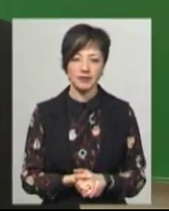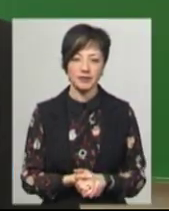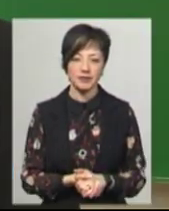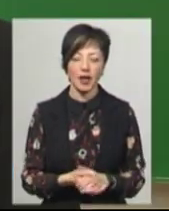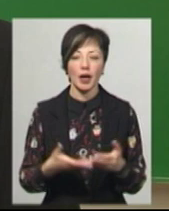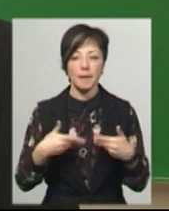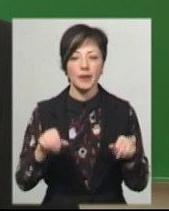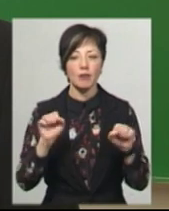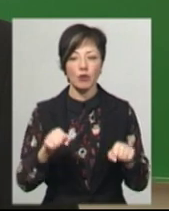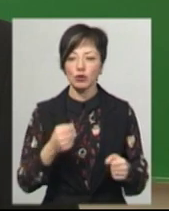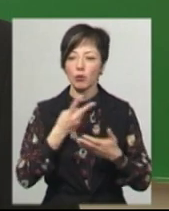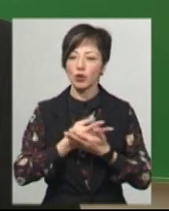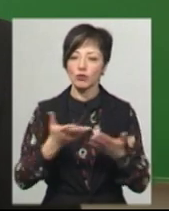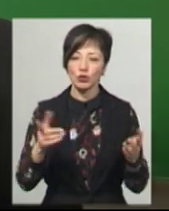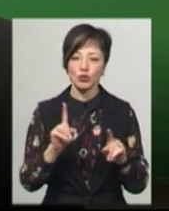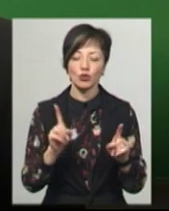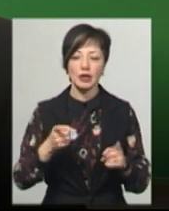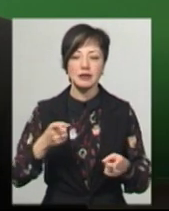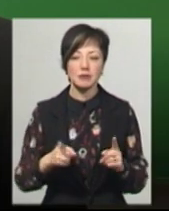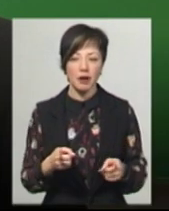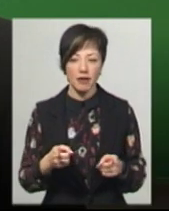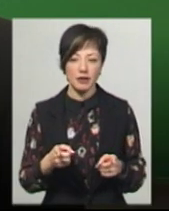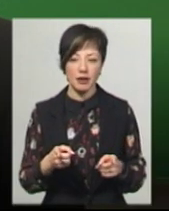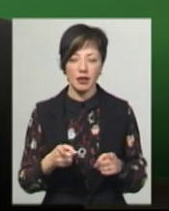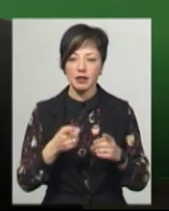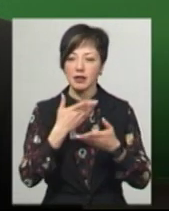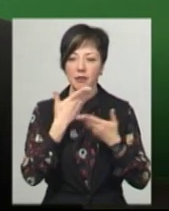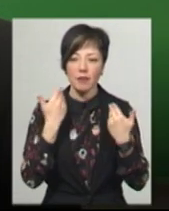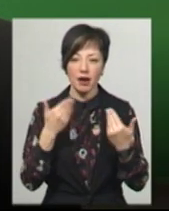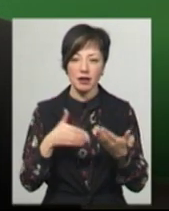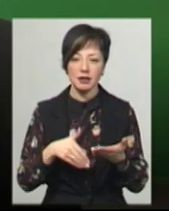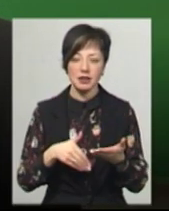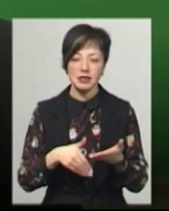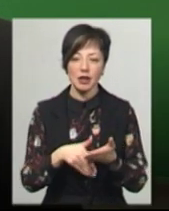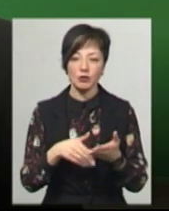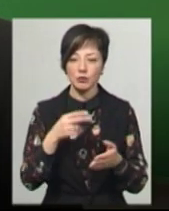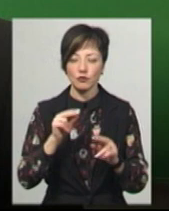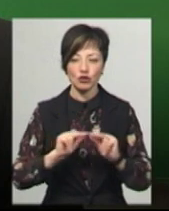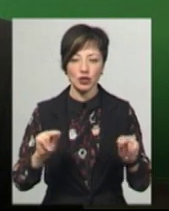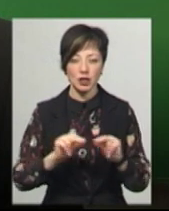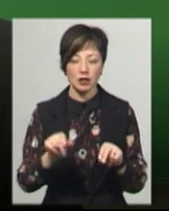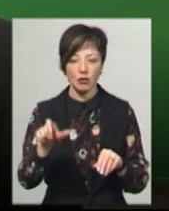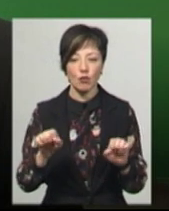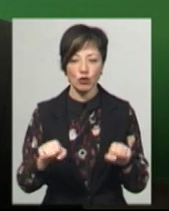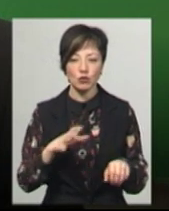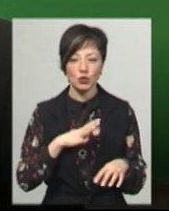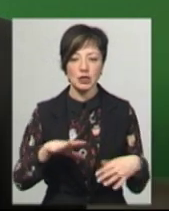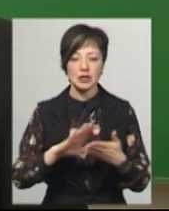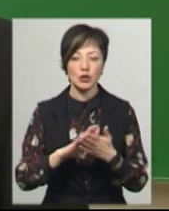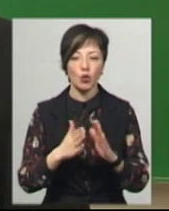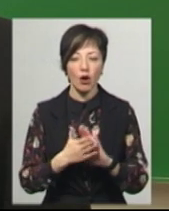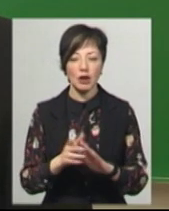демонструвати. Ми можемо продемонструвати те, чого насправді немає засобів вчитель. А крім того, може бути така ситуація,